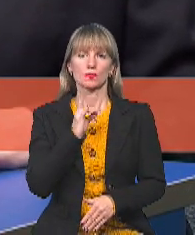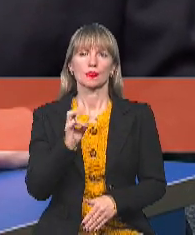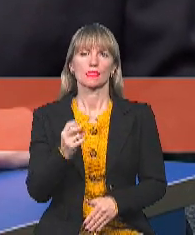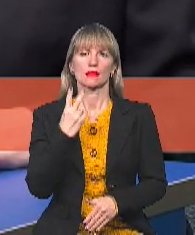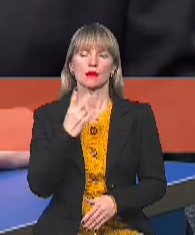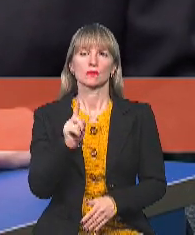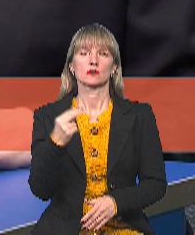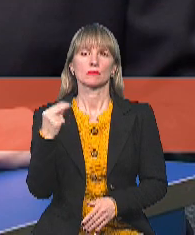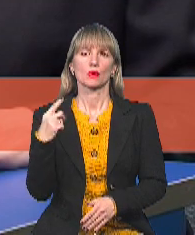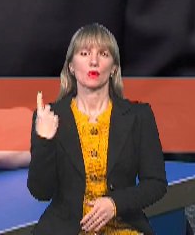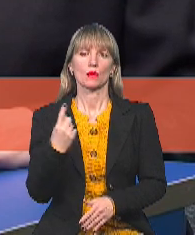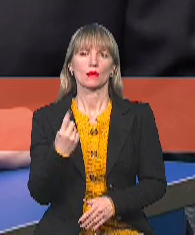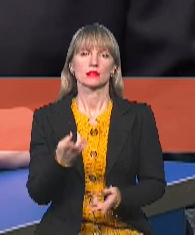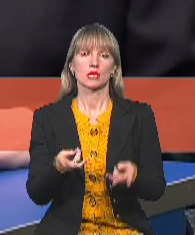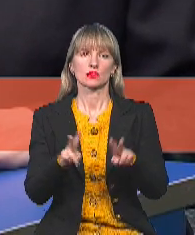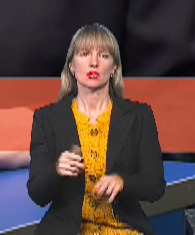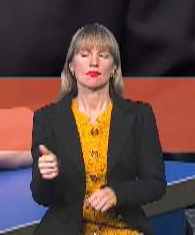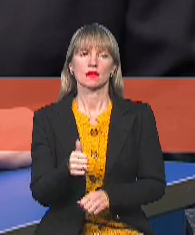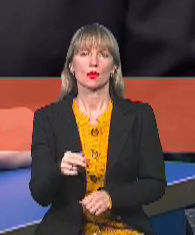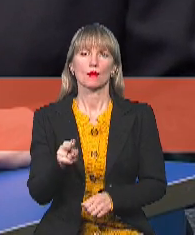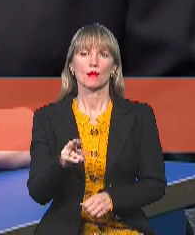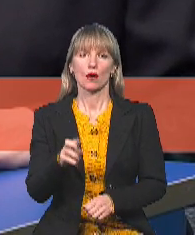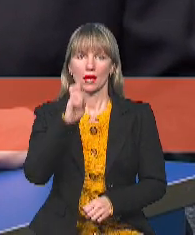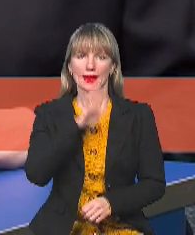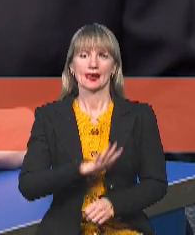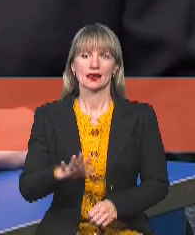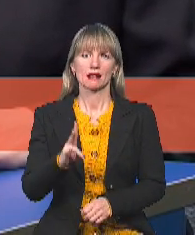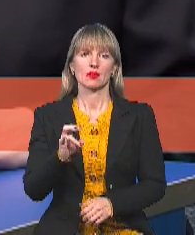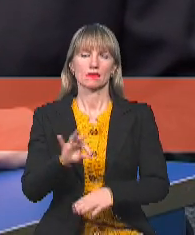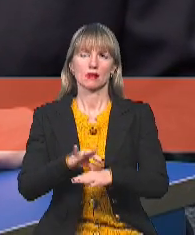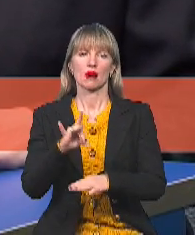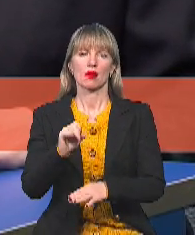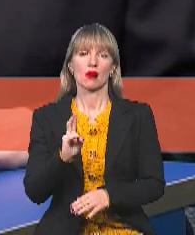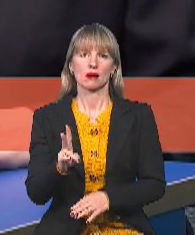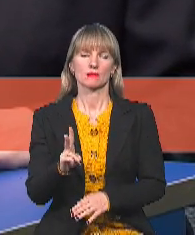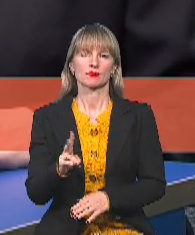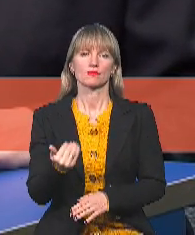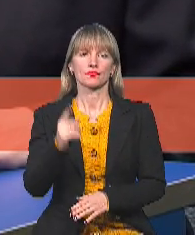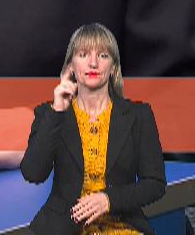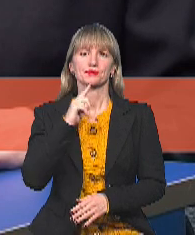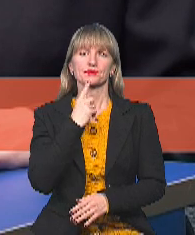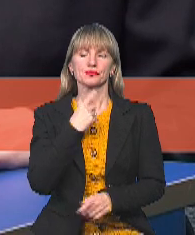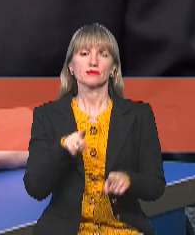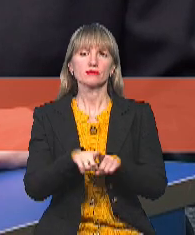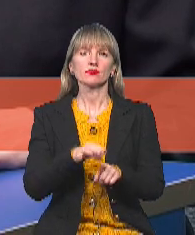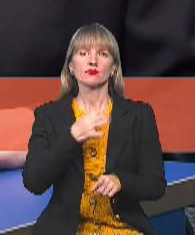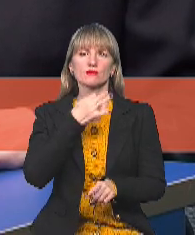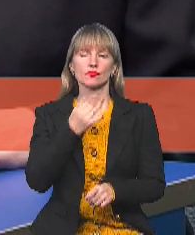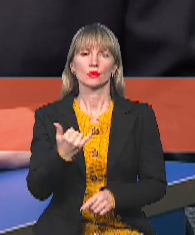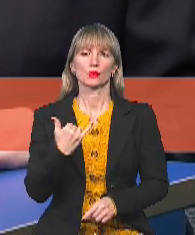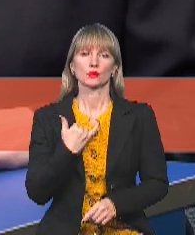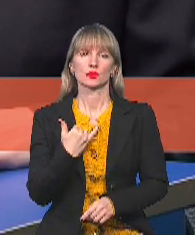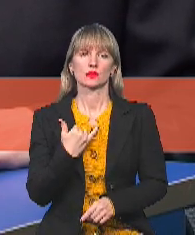погляд, чому Запорізька область залишається в лідерах по країні на захворюваність на рак? Ви знаєте, складно так сказати. У